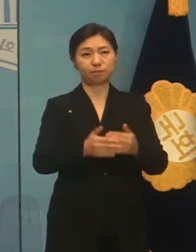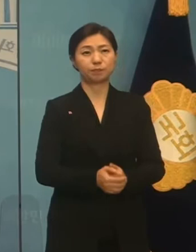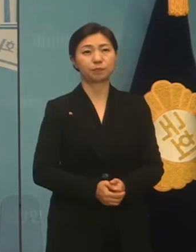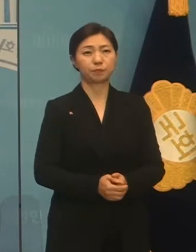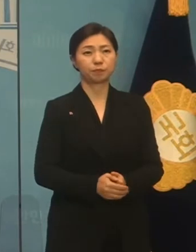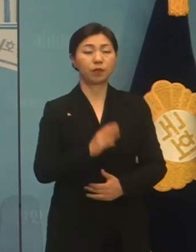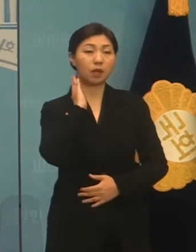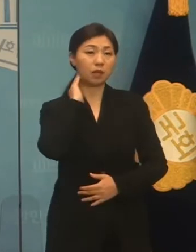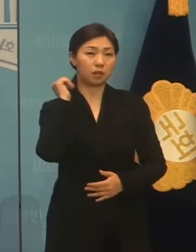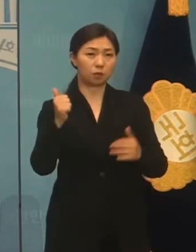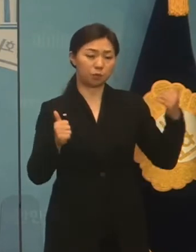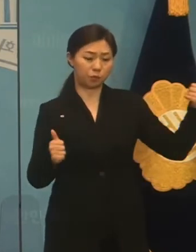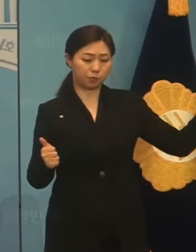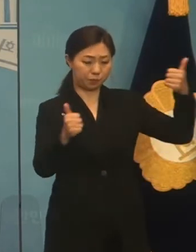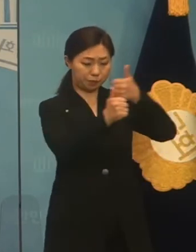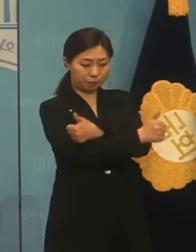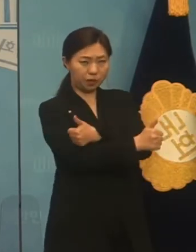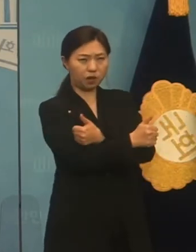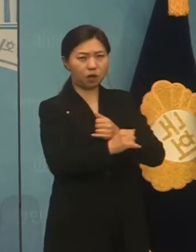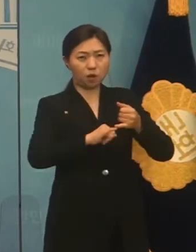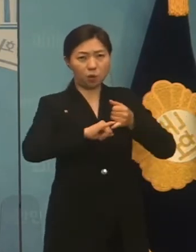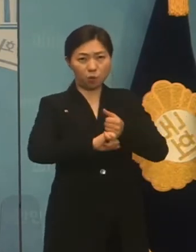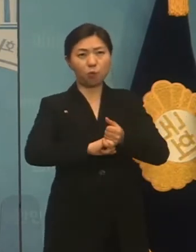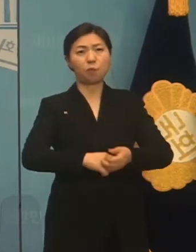정권 교체 반드시 해야 합니다.